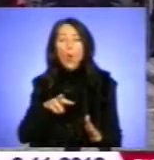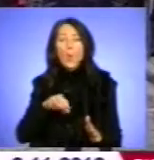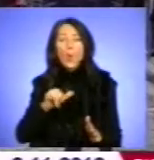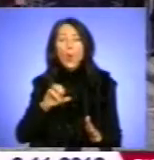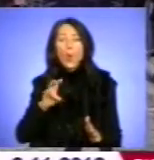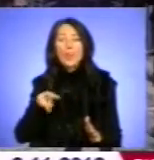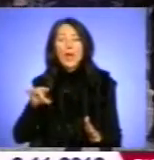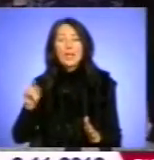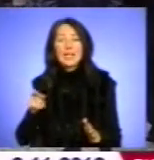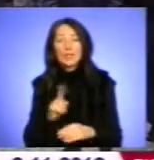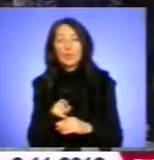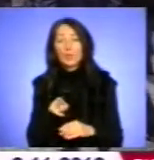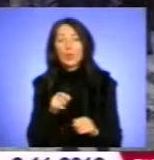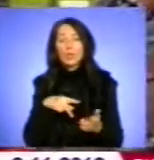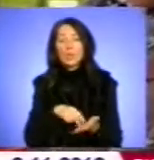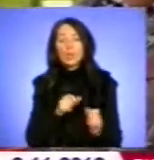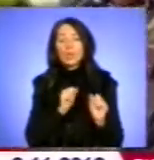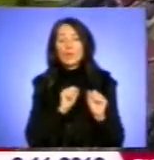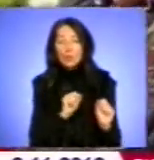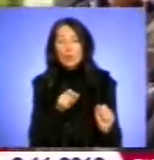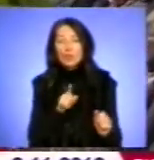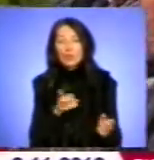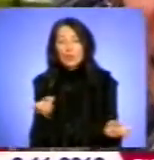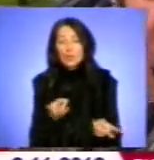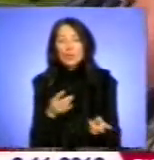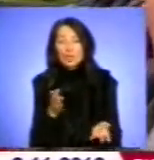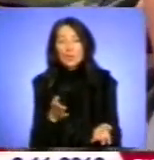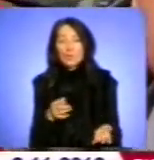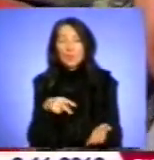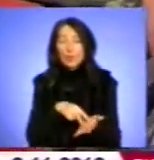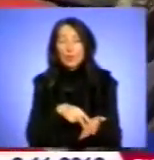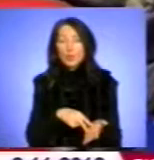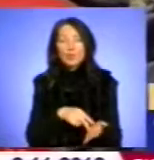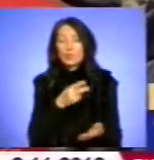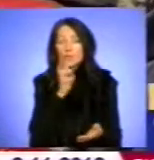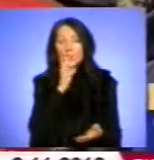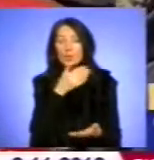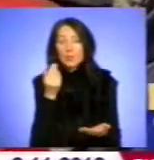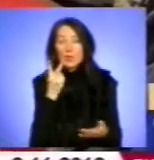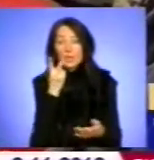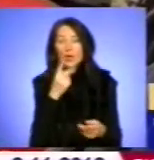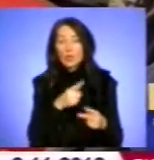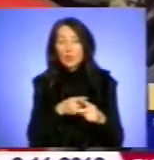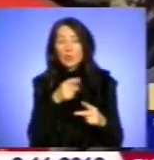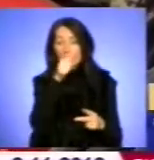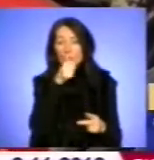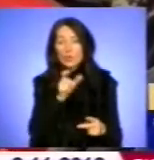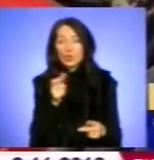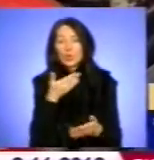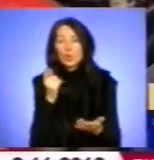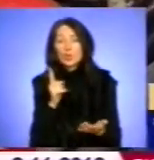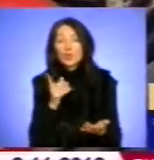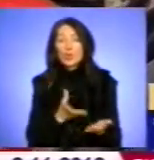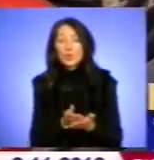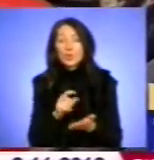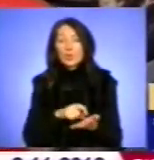прийшли відстоювати те, що належить їм. Стоїмо, бо не дають зарплати 2,5 місяці. Люди не мають за що платити